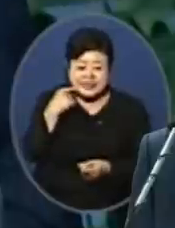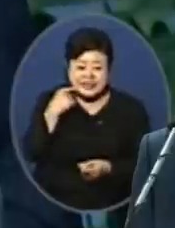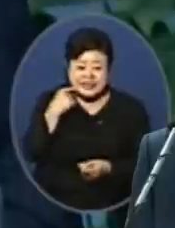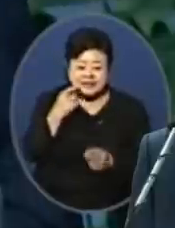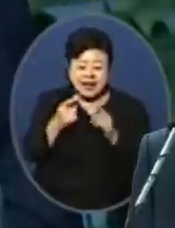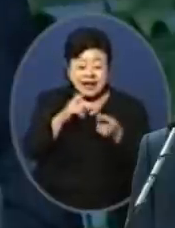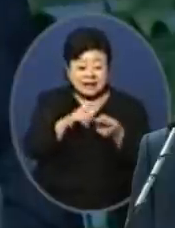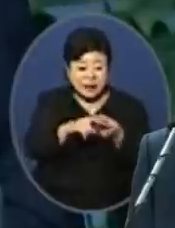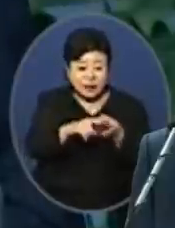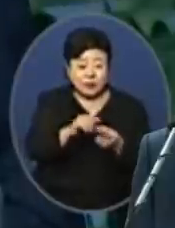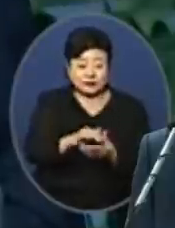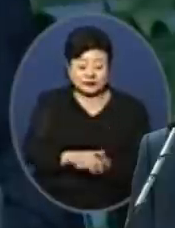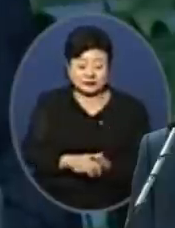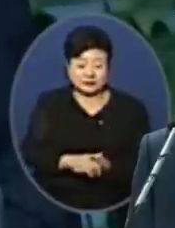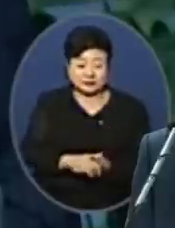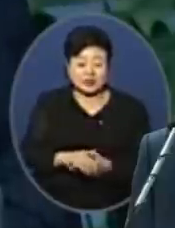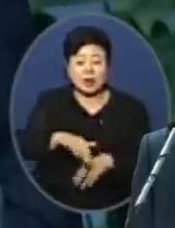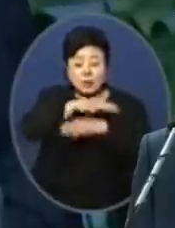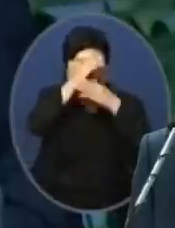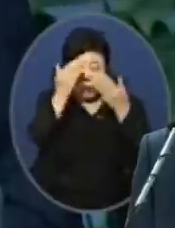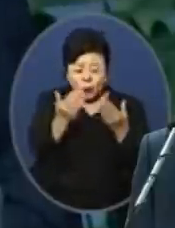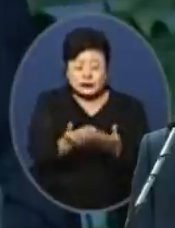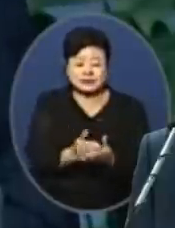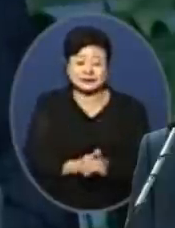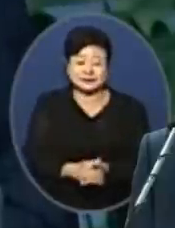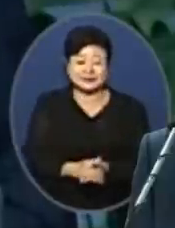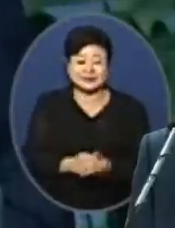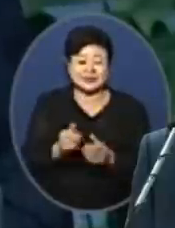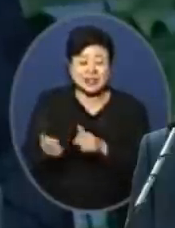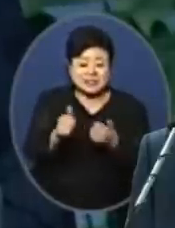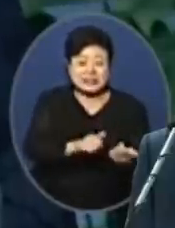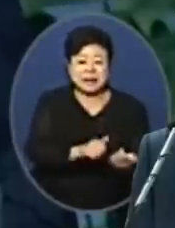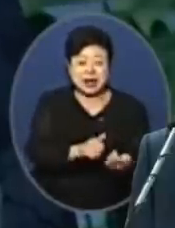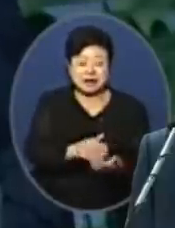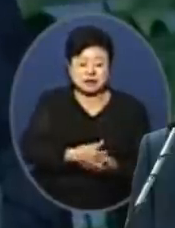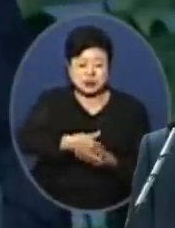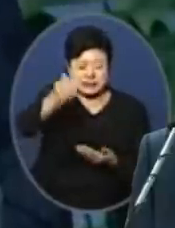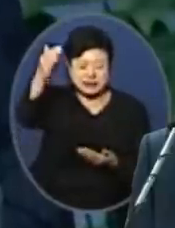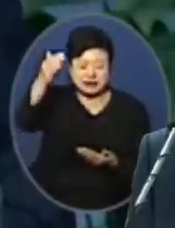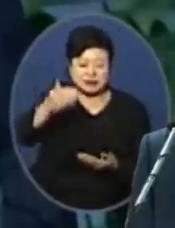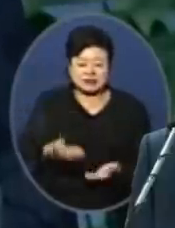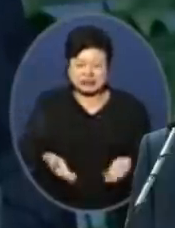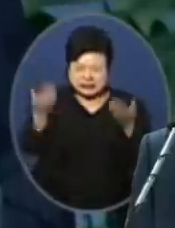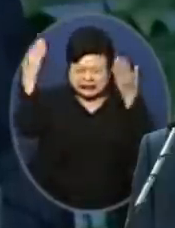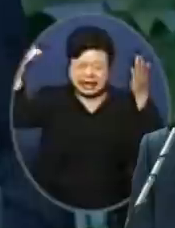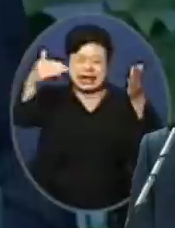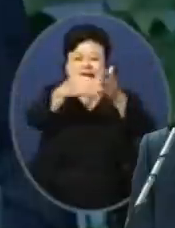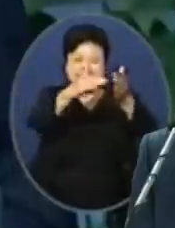말하는 거예요. 모든 사망의 세력을 지나가라고